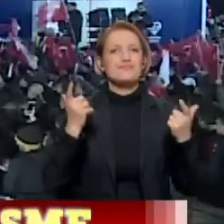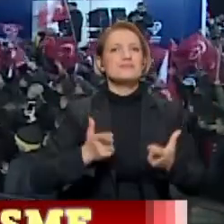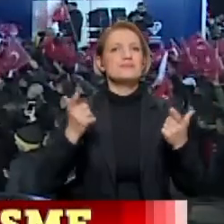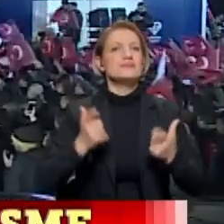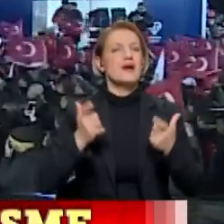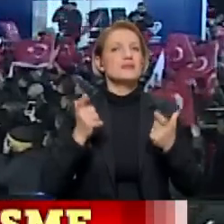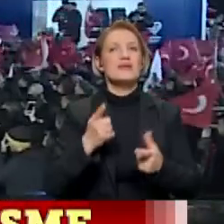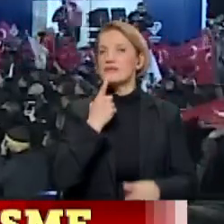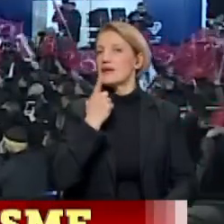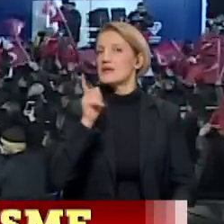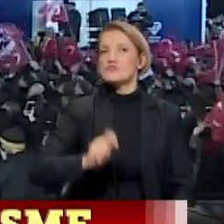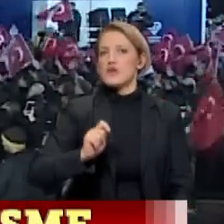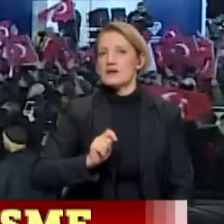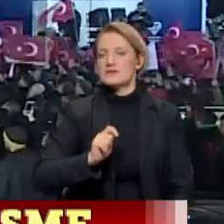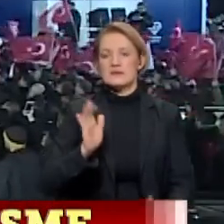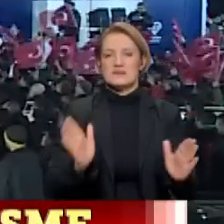Nerede edeceğiz?